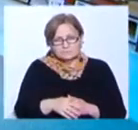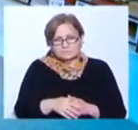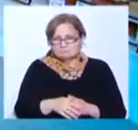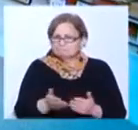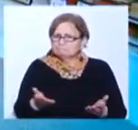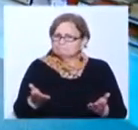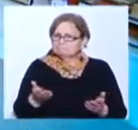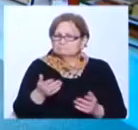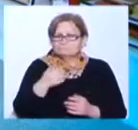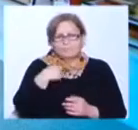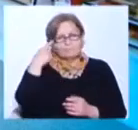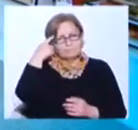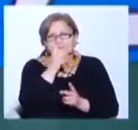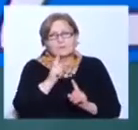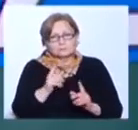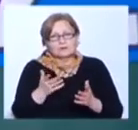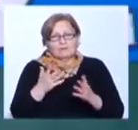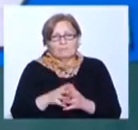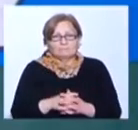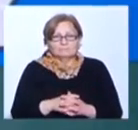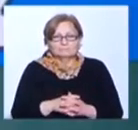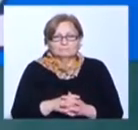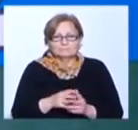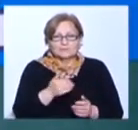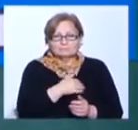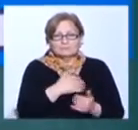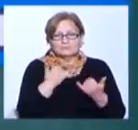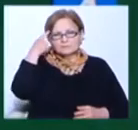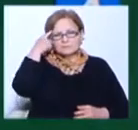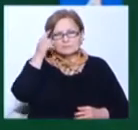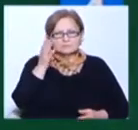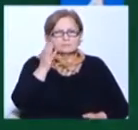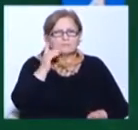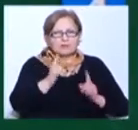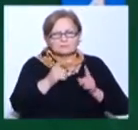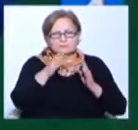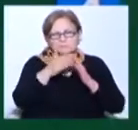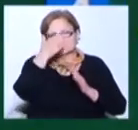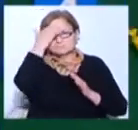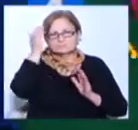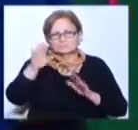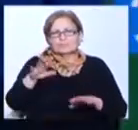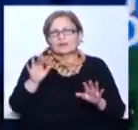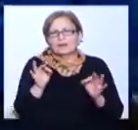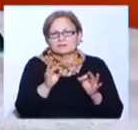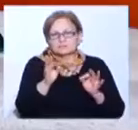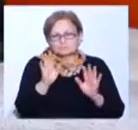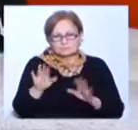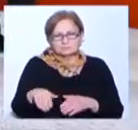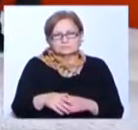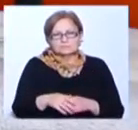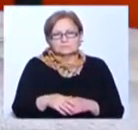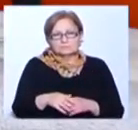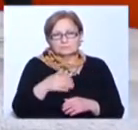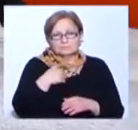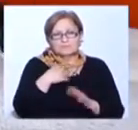არა და მე მგონი მოვიტანე. მე მგონი მართლა სახში დამჩა. არა უშავს. ახლა